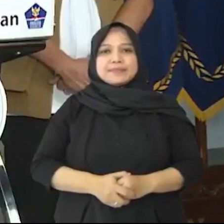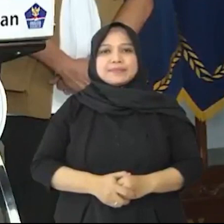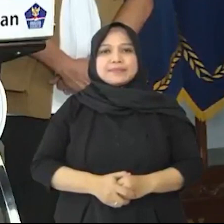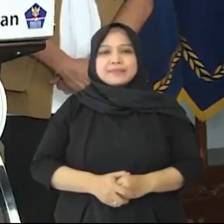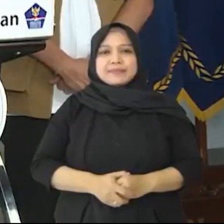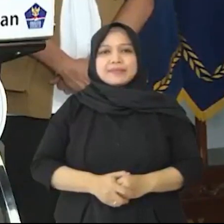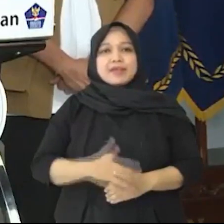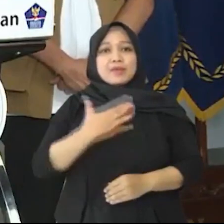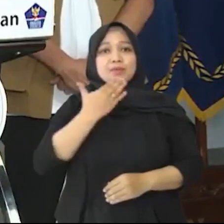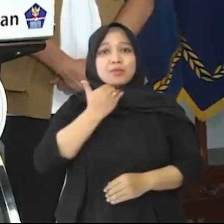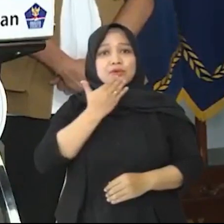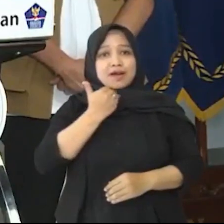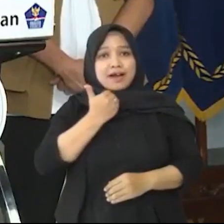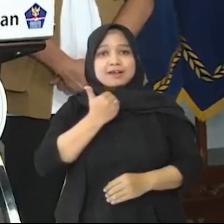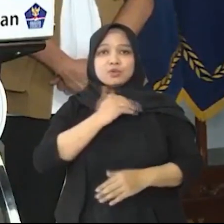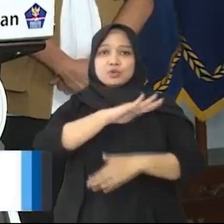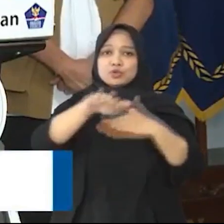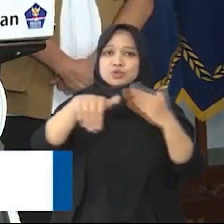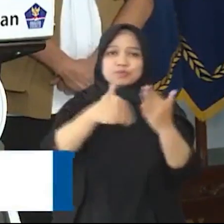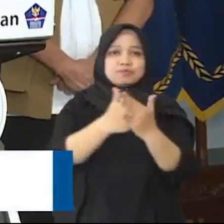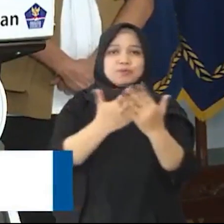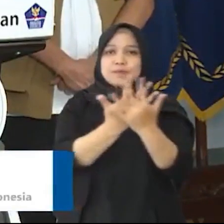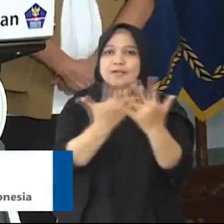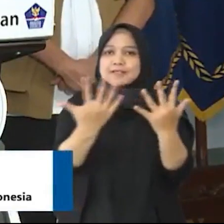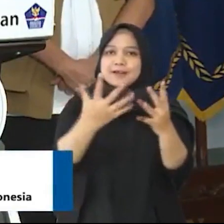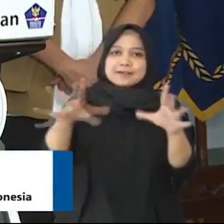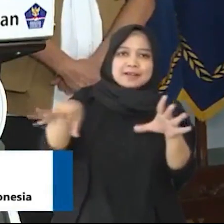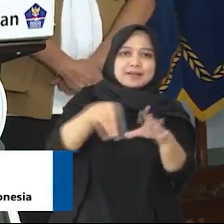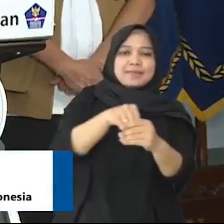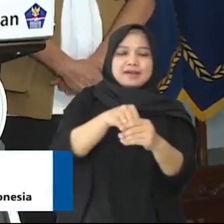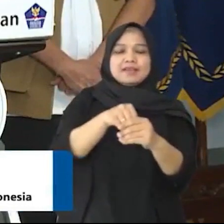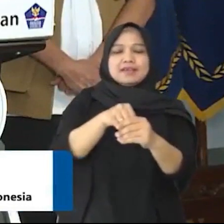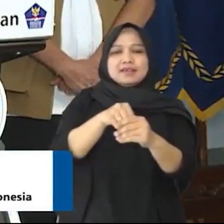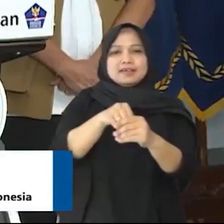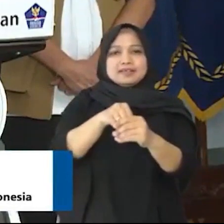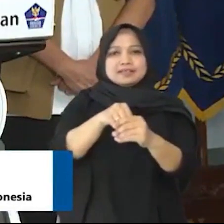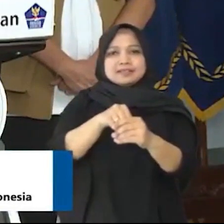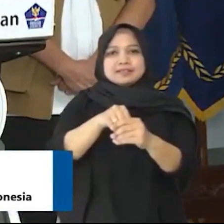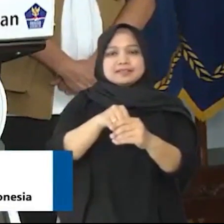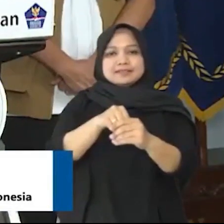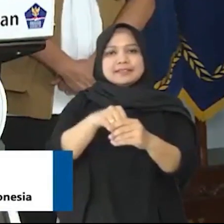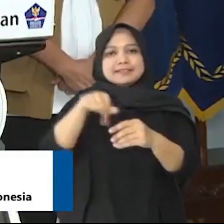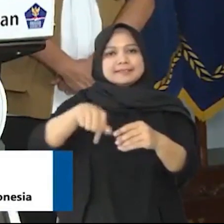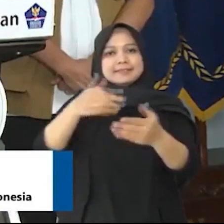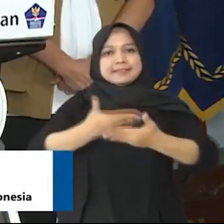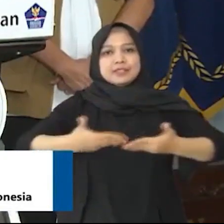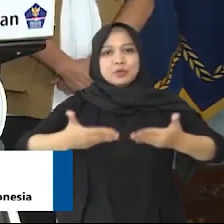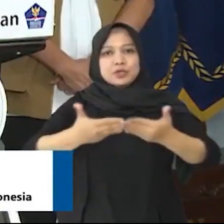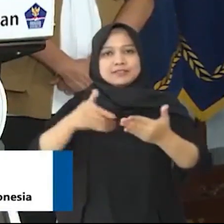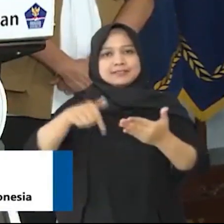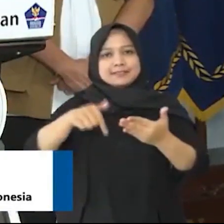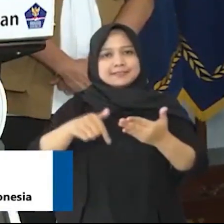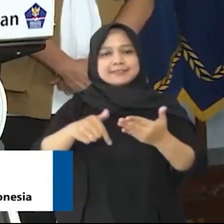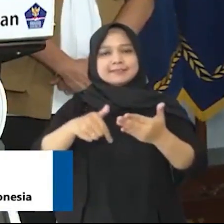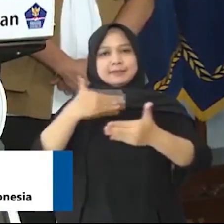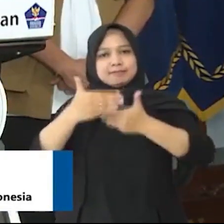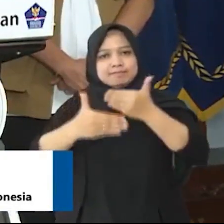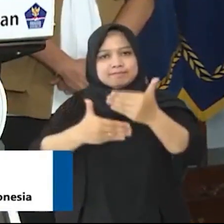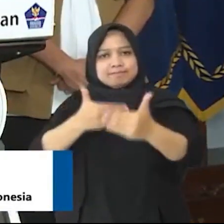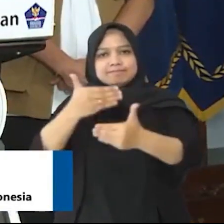seluruh komponen masyarakat ini kita bisa melalui situasi saat ini dengan semakin